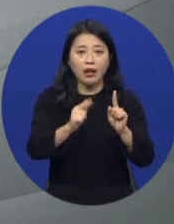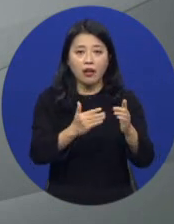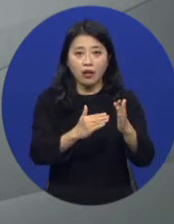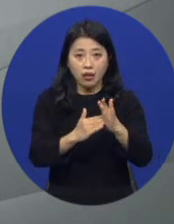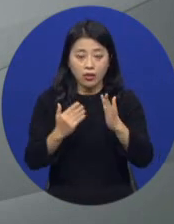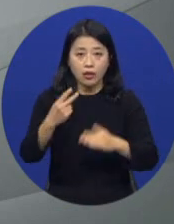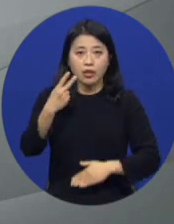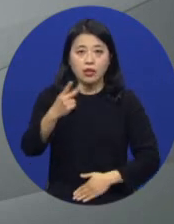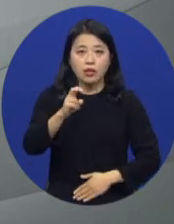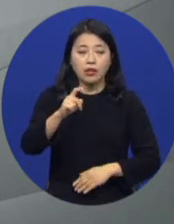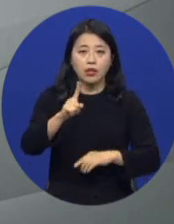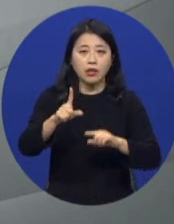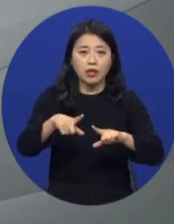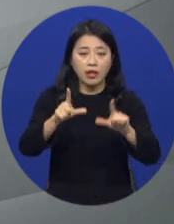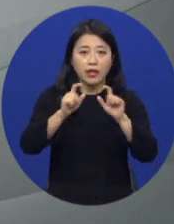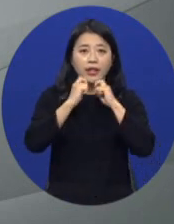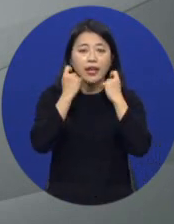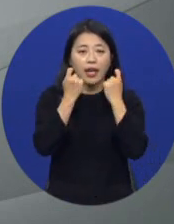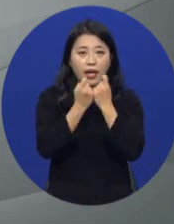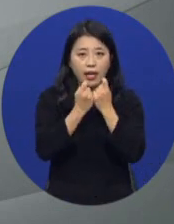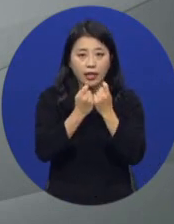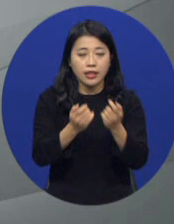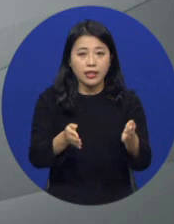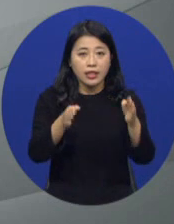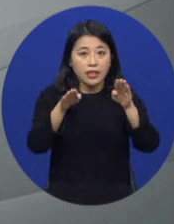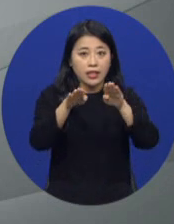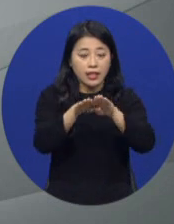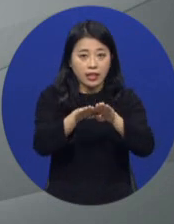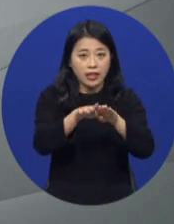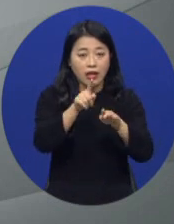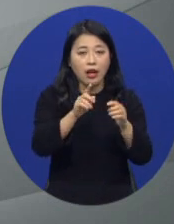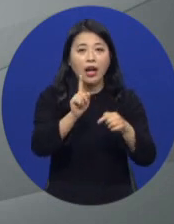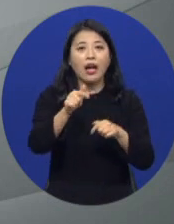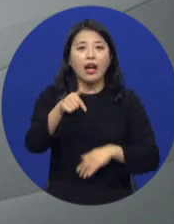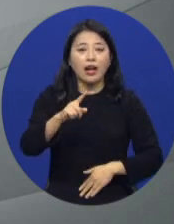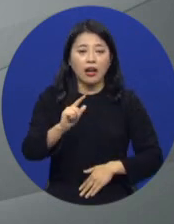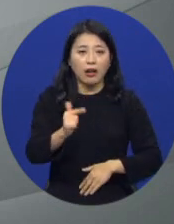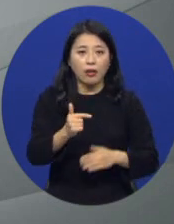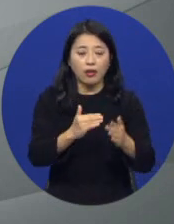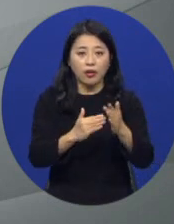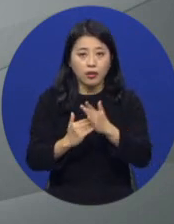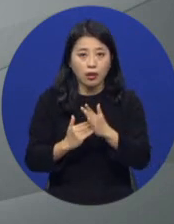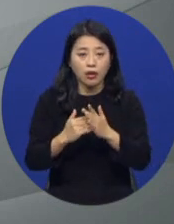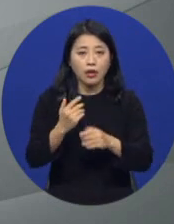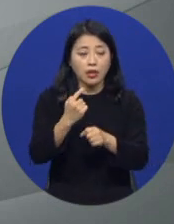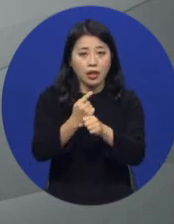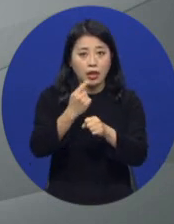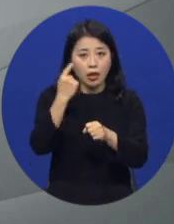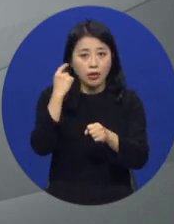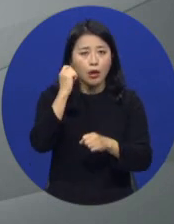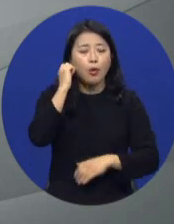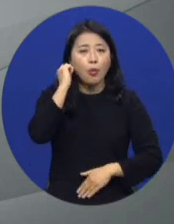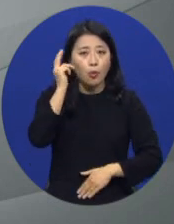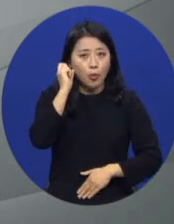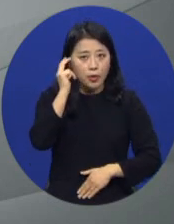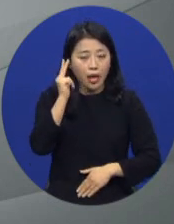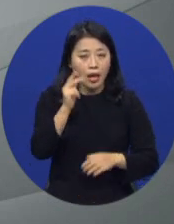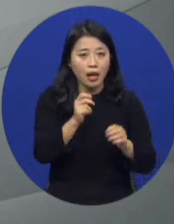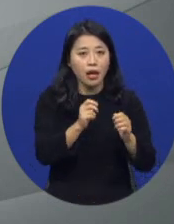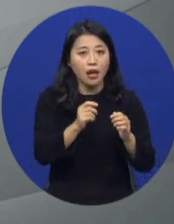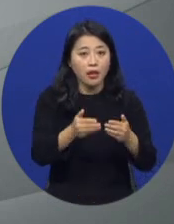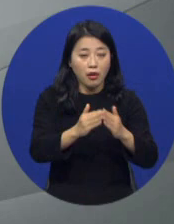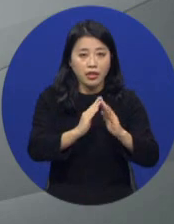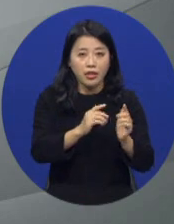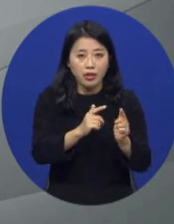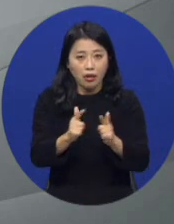2021년에는 민간시설 조각 작품 1건이었고 지난해에는 한 호텔에 납품되는 회화 작품 등